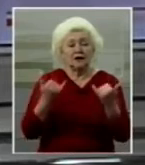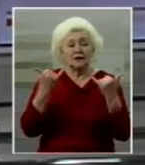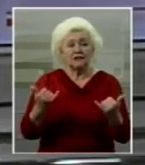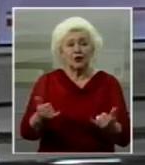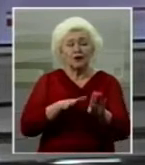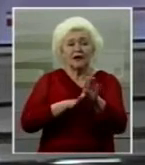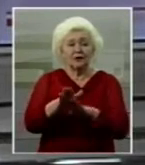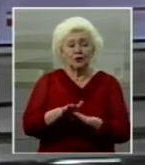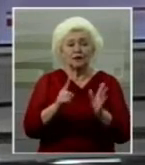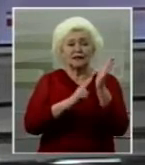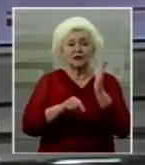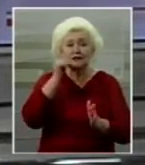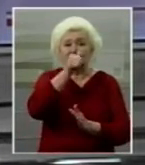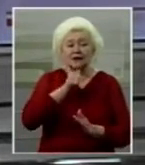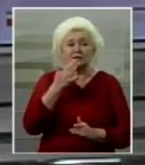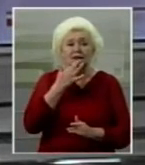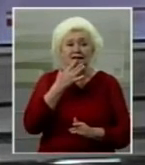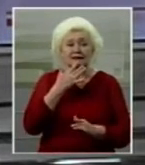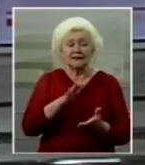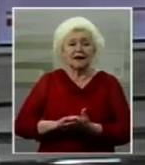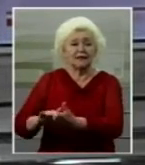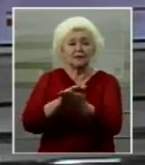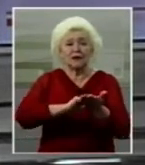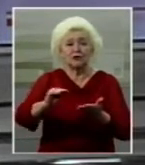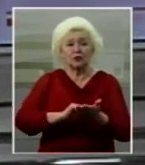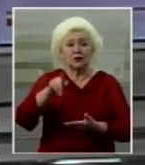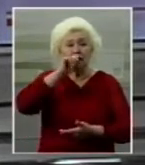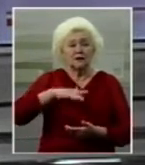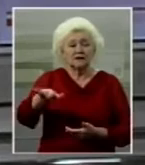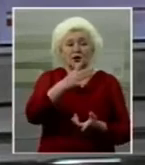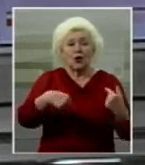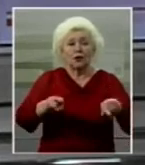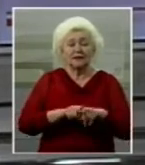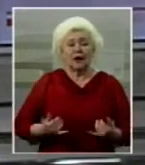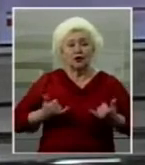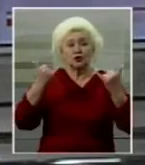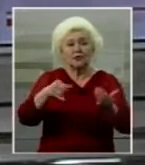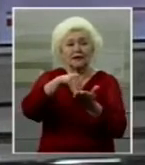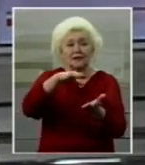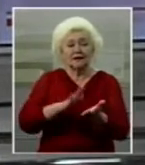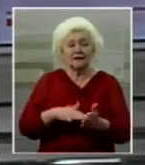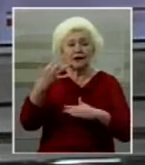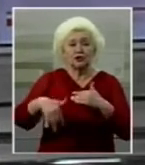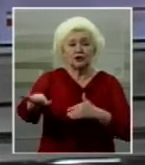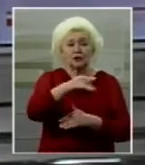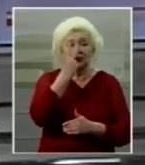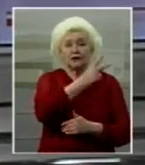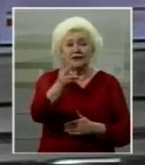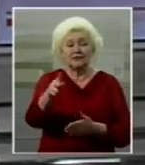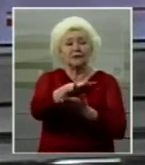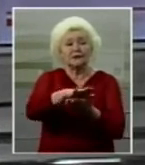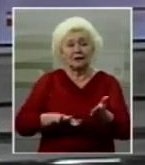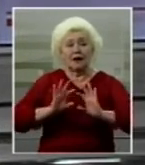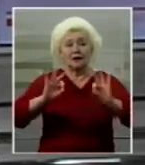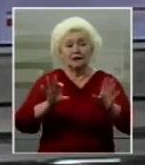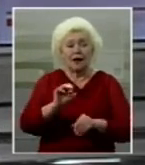Сьогодні виповнюється 60 років Національній спілці журналістів України. Як цей ювілей відзначили у Херсоні, дивіться далі у